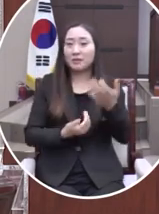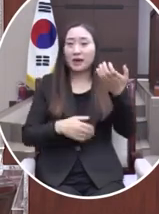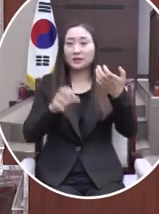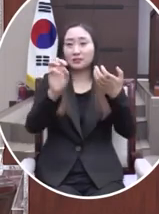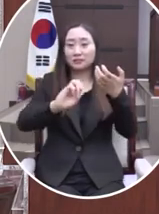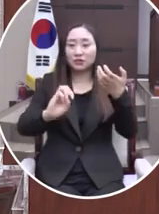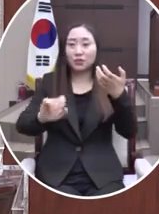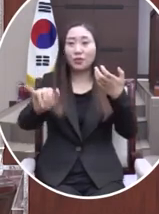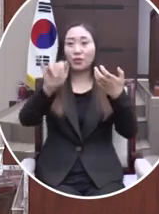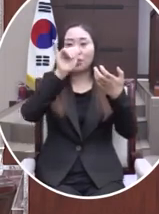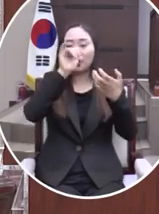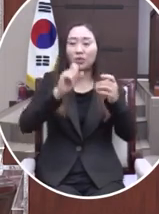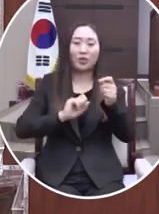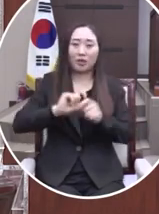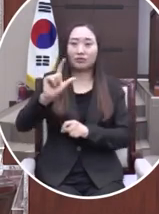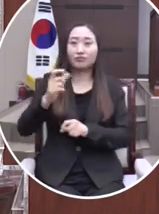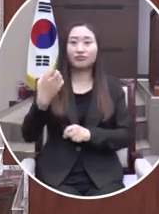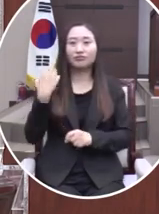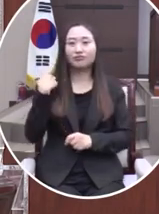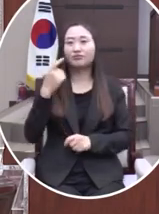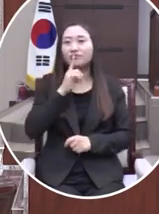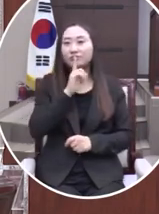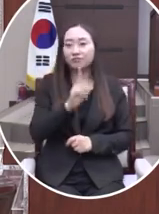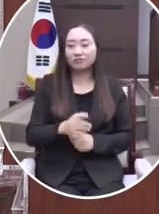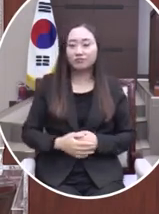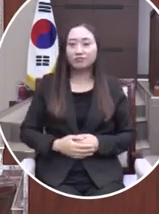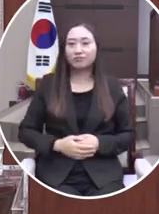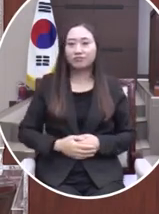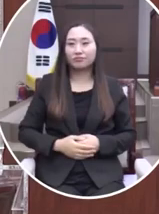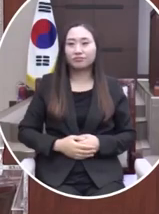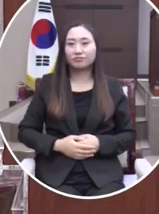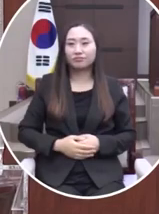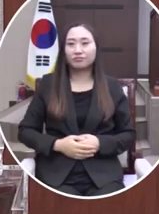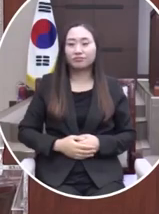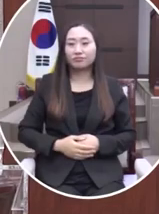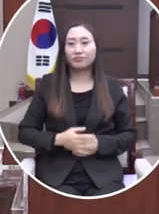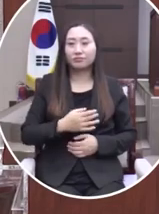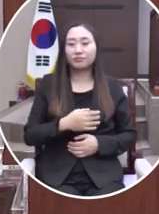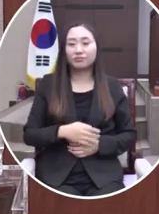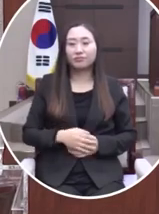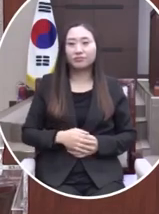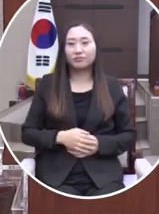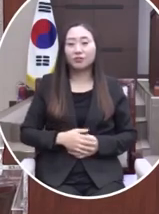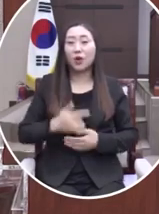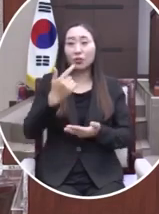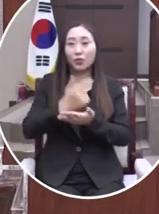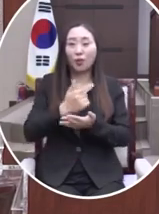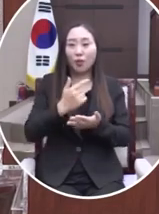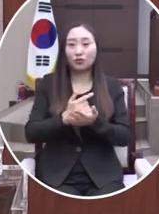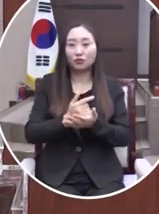80%로 대부분을 차지하고 있다는 것입니다. 반면 노원구